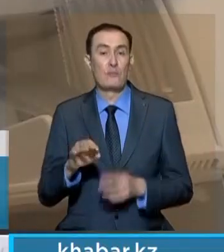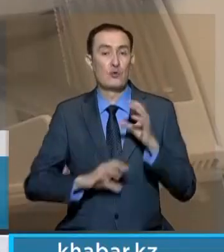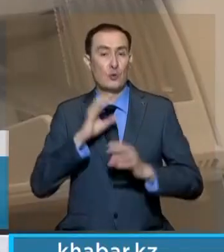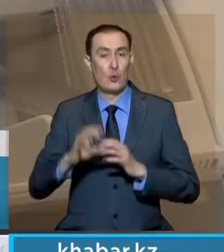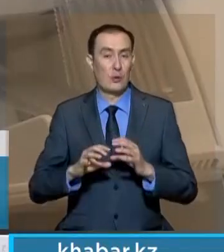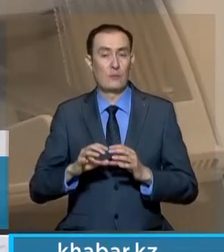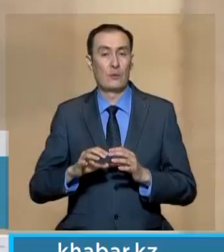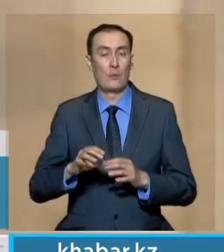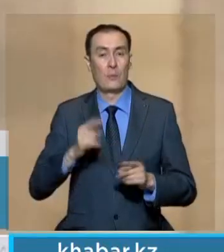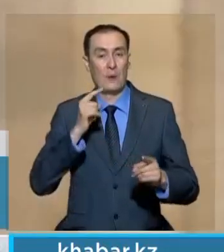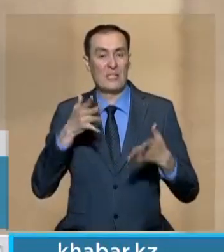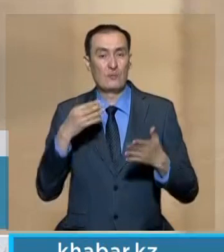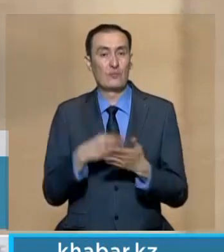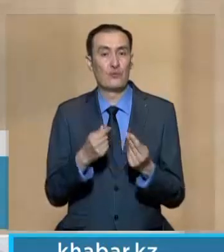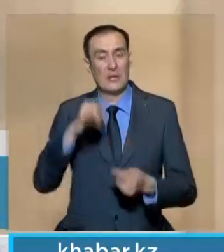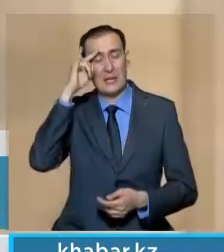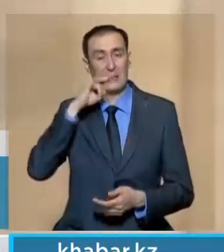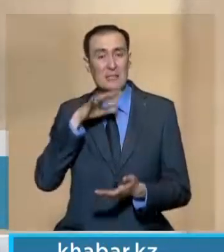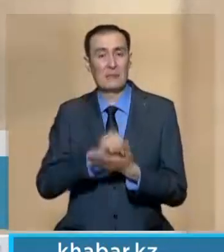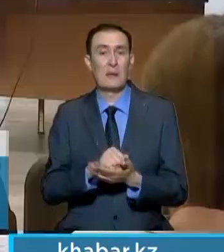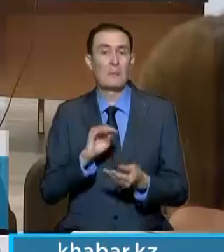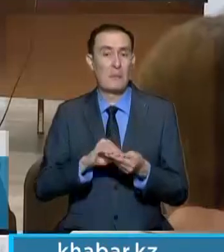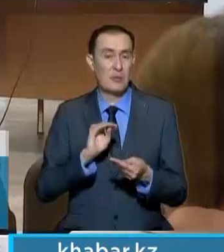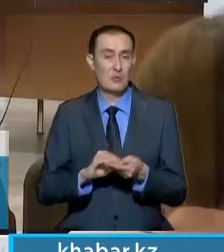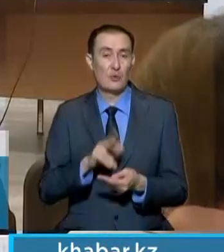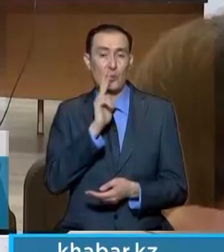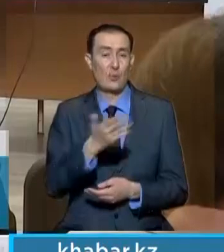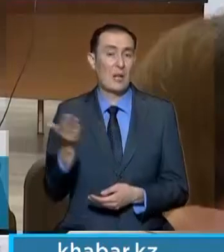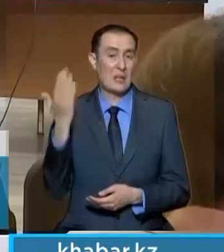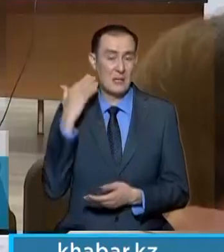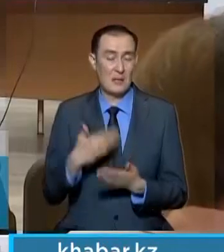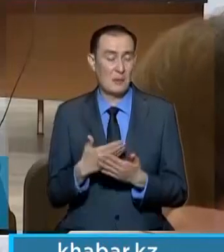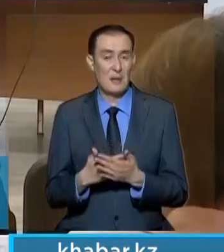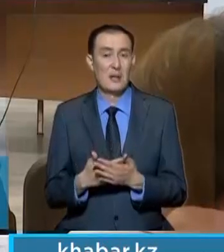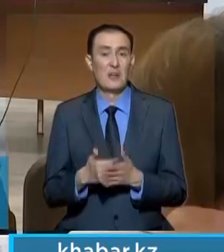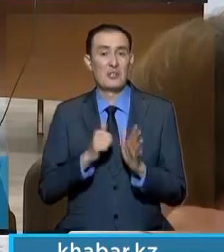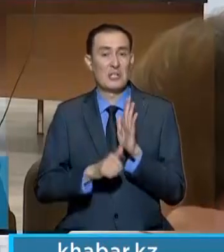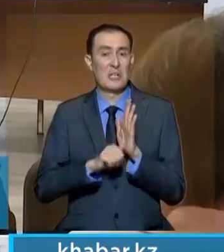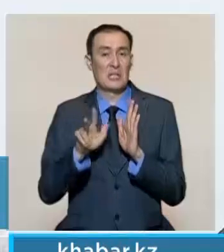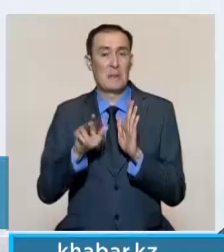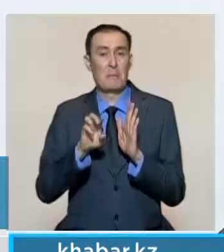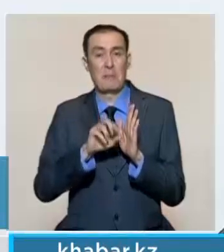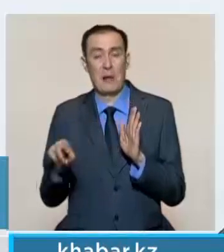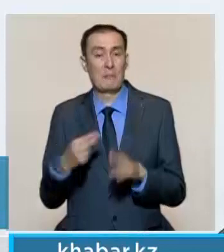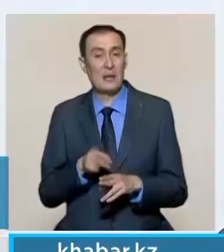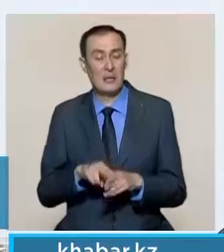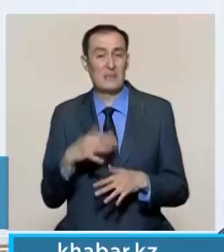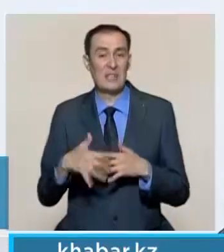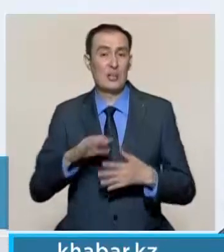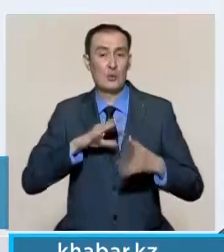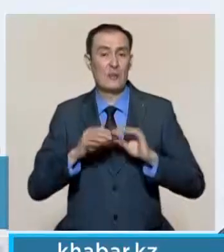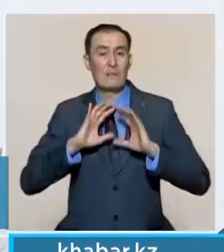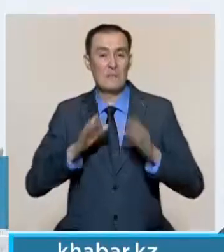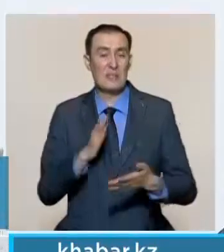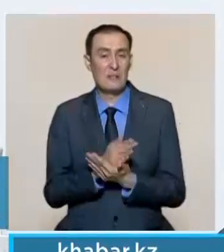мировому индексу прозрачности бюджета, Казахстан занимает те же позиции, что и 3 года назад, с показателем 63 балла. При этом средний результат по